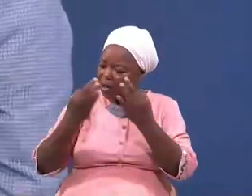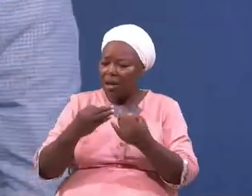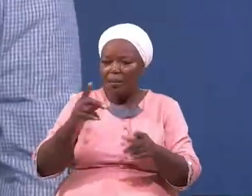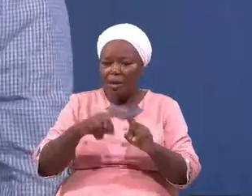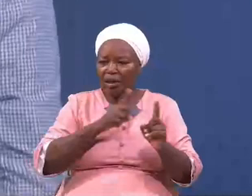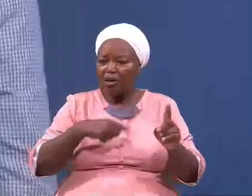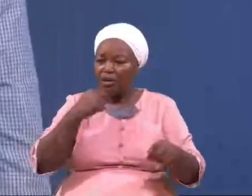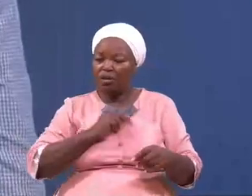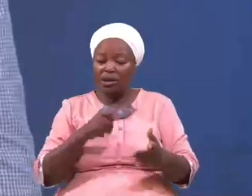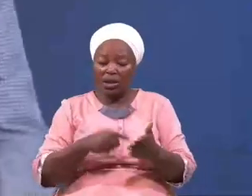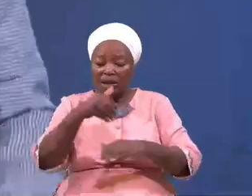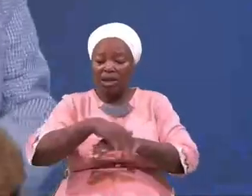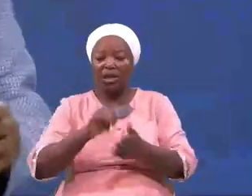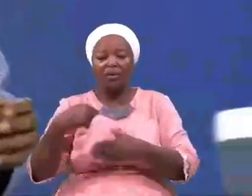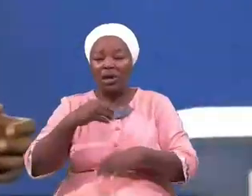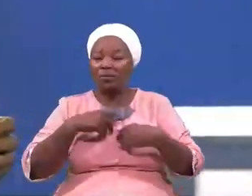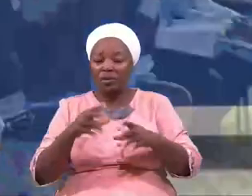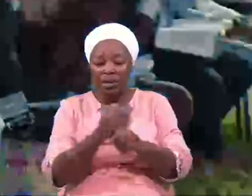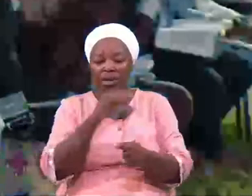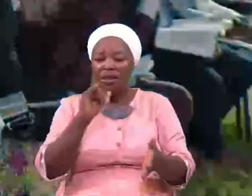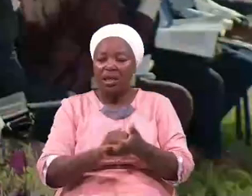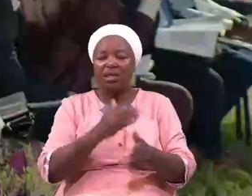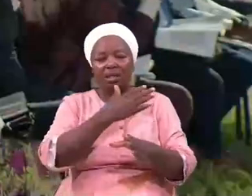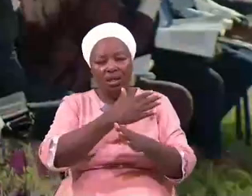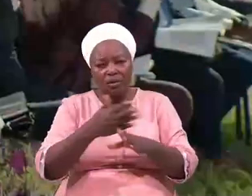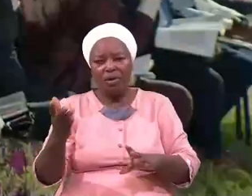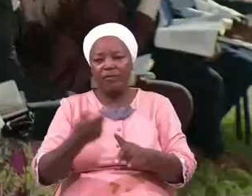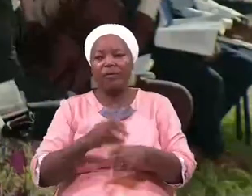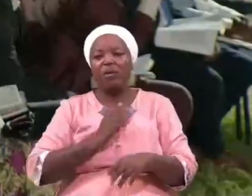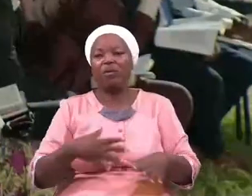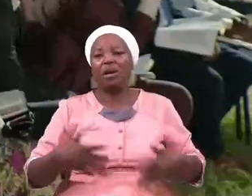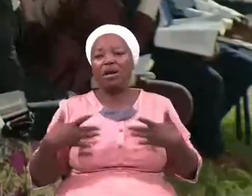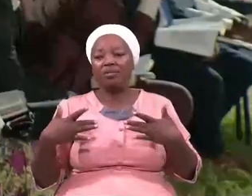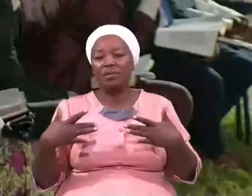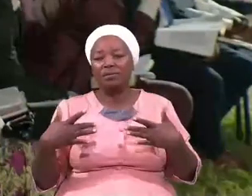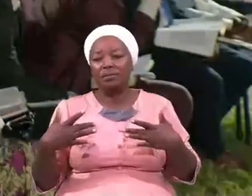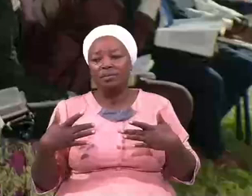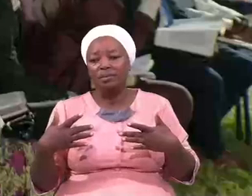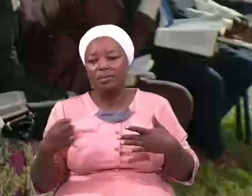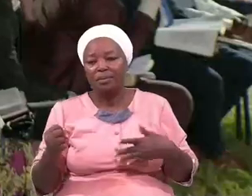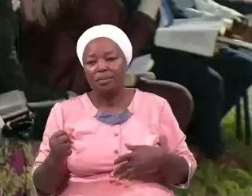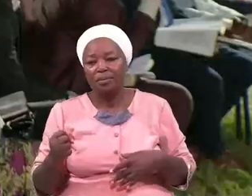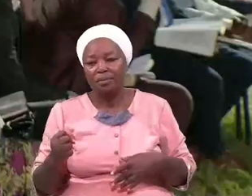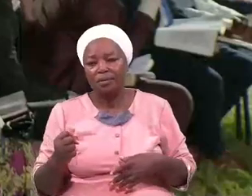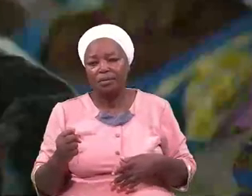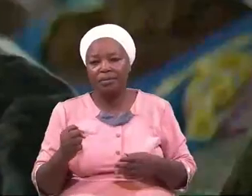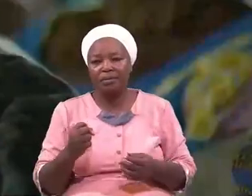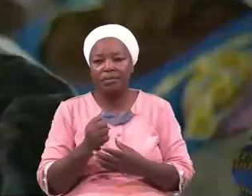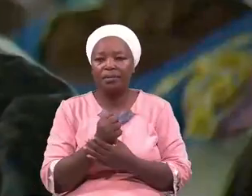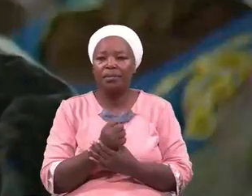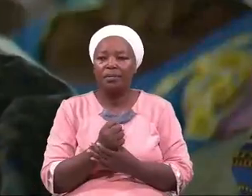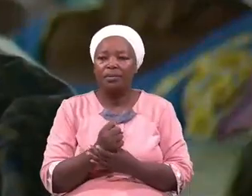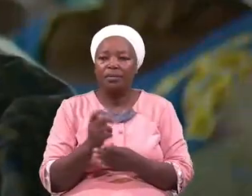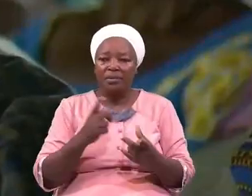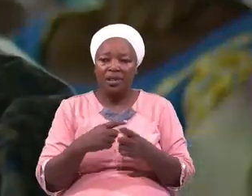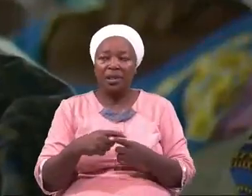Vous déshonorez l'homme là et vous déshonorez sa femme et ses enfants. Alors si l'homme entend cela, il s'attriste. Mais ôtez ce